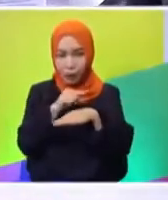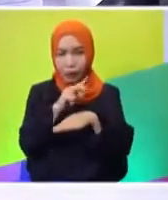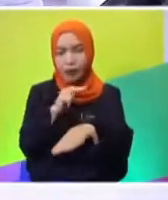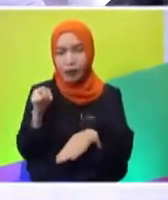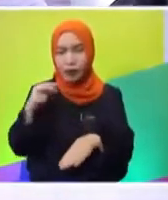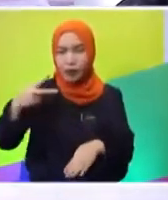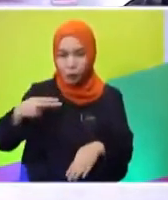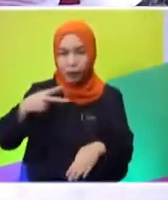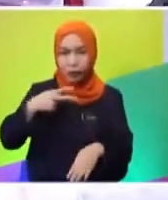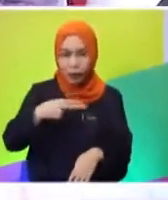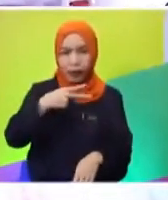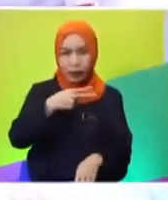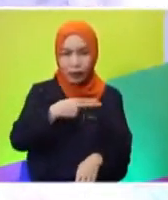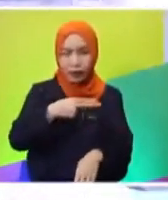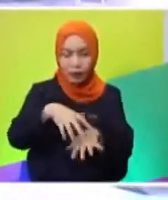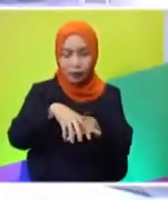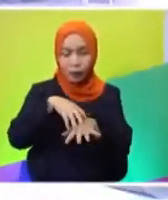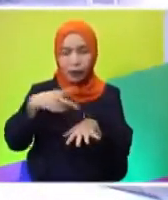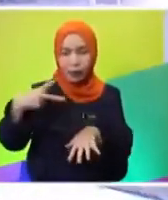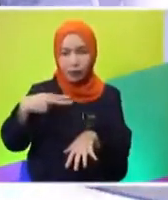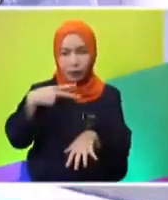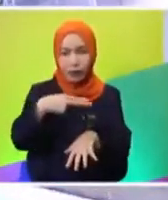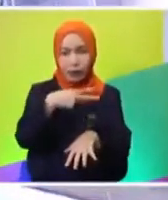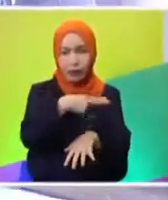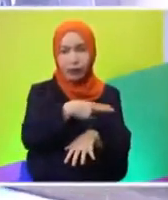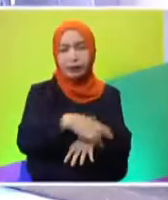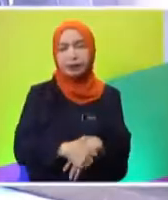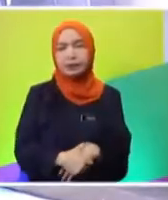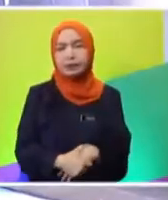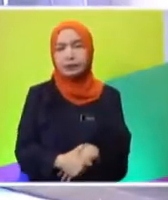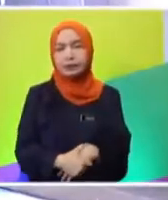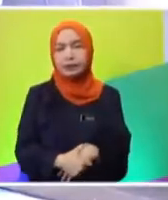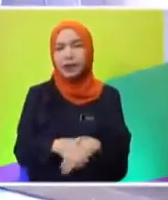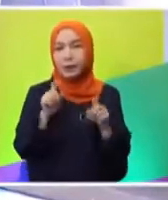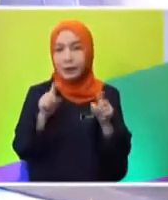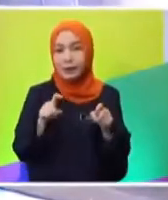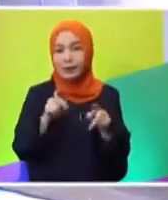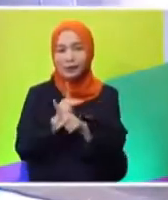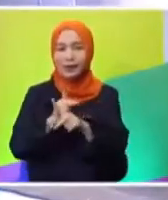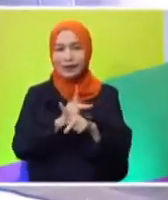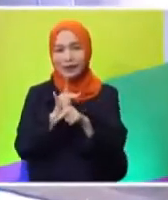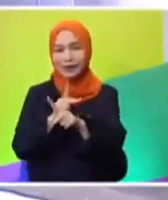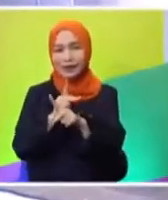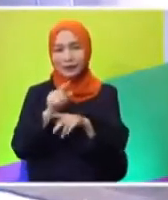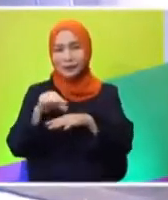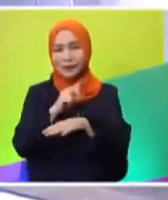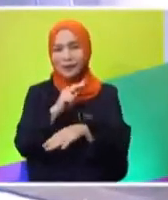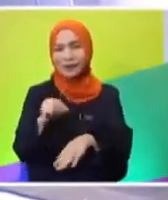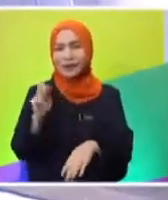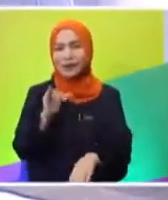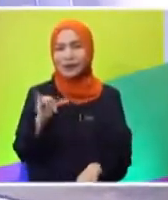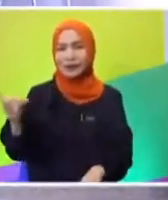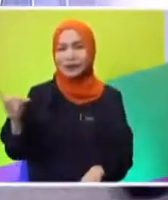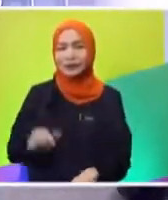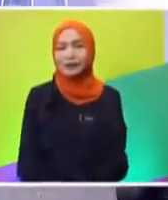hati-hati ya Muri untuk menggunakan gunting hati-hati juga menggunakannya berada di ujung